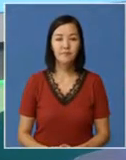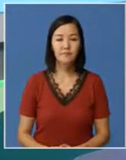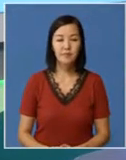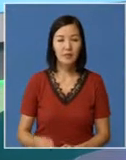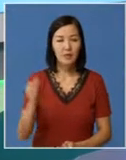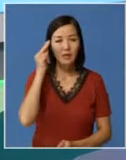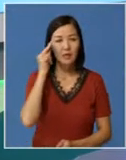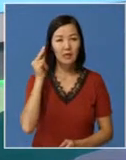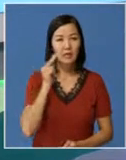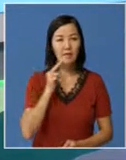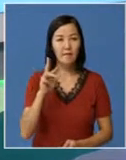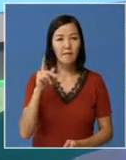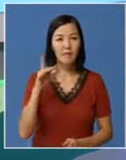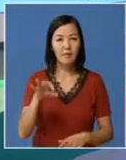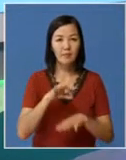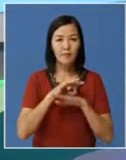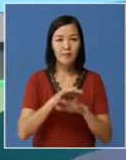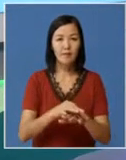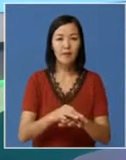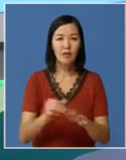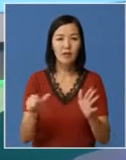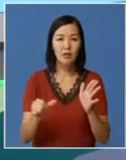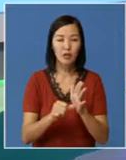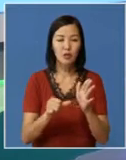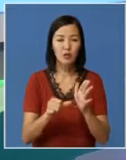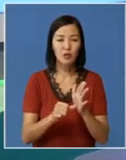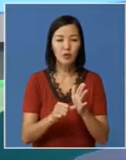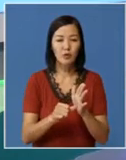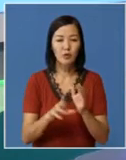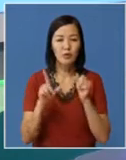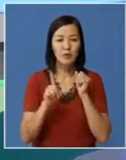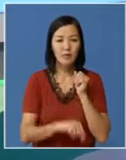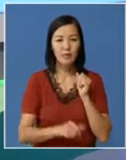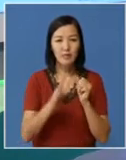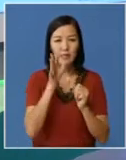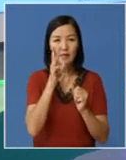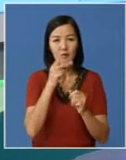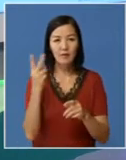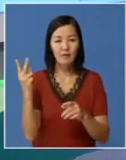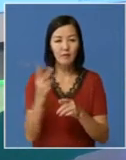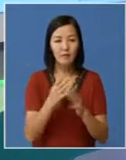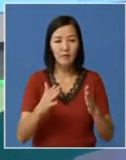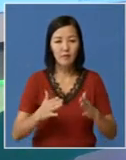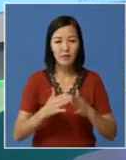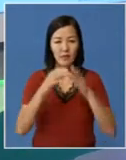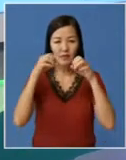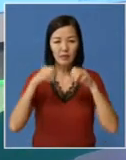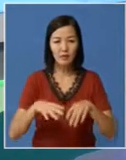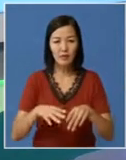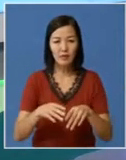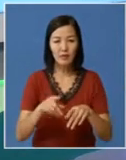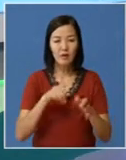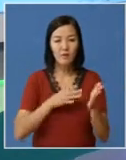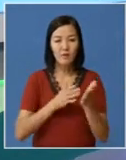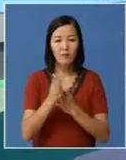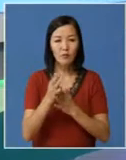КНДР в пятницу провела очередной, 6-й за последние 3 недели, запуск 2 неопознанных снарядов с восточного побережья страны в сторону Японского